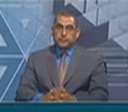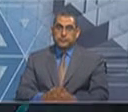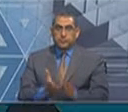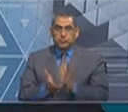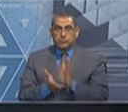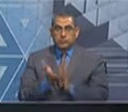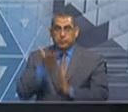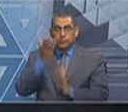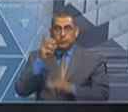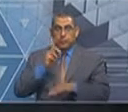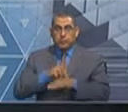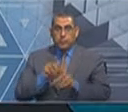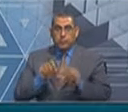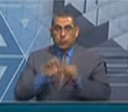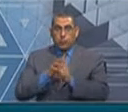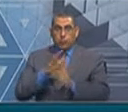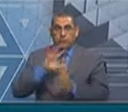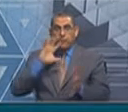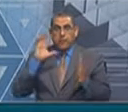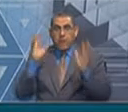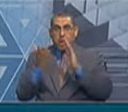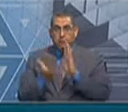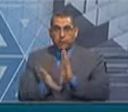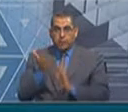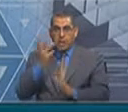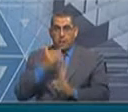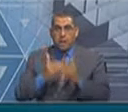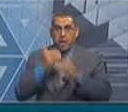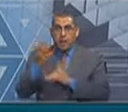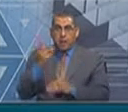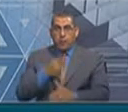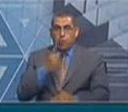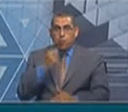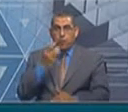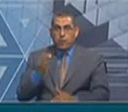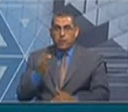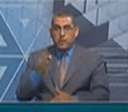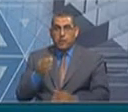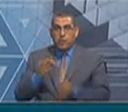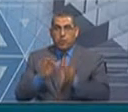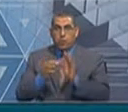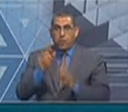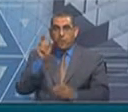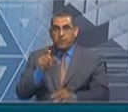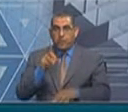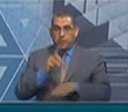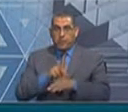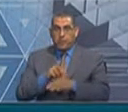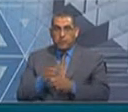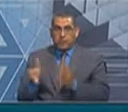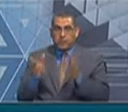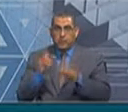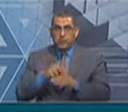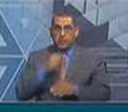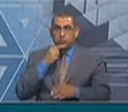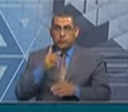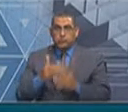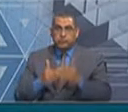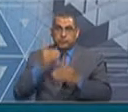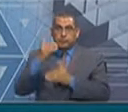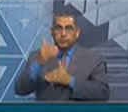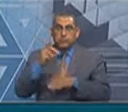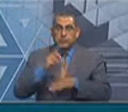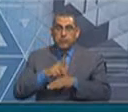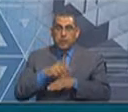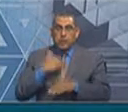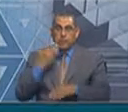ارتفعت حصيلة الإصابات بفيروس كورونا على مستوى العالم إلى أكثر من 31 مليون إصابة، في حين تجاوز عدد